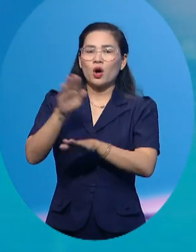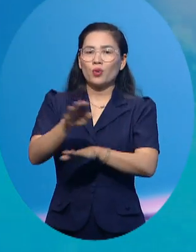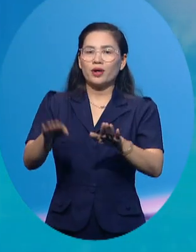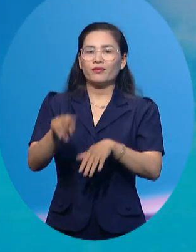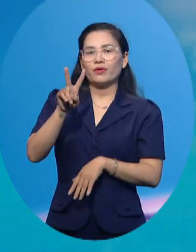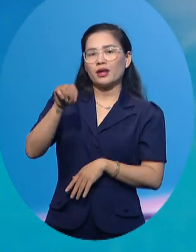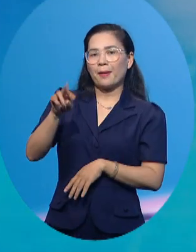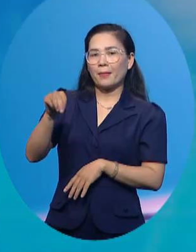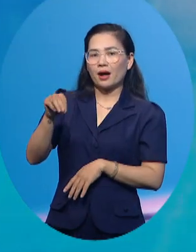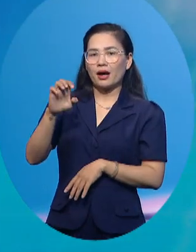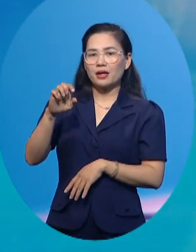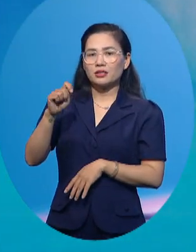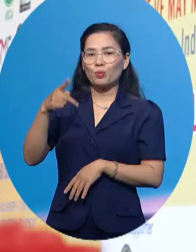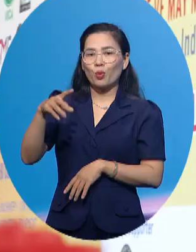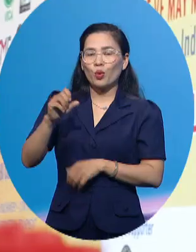Expo 2024.